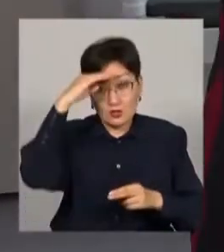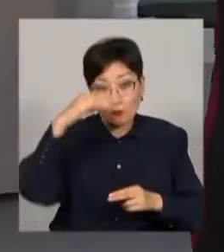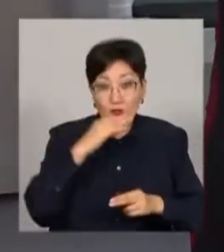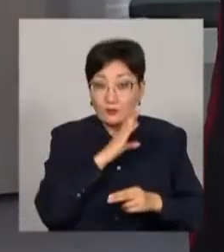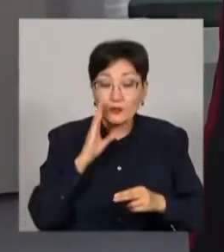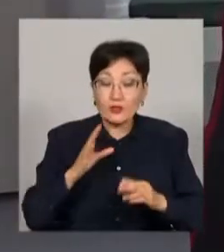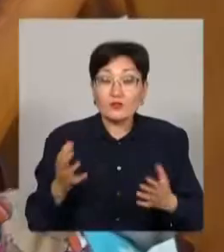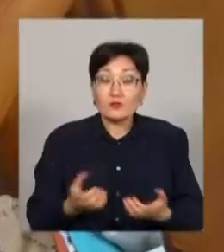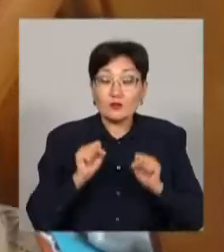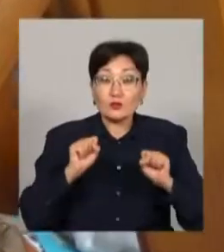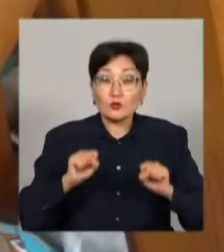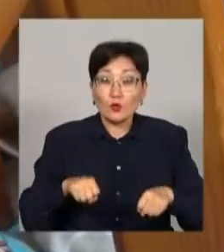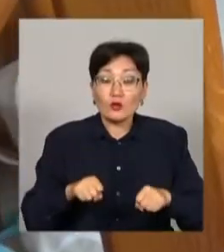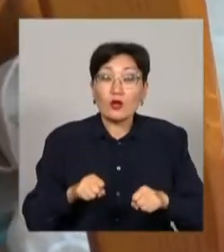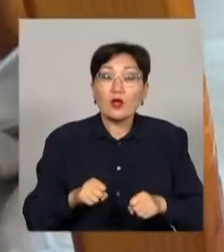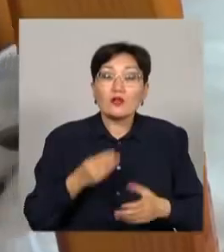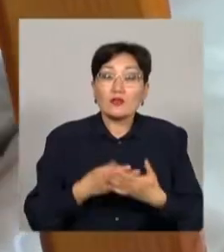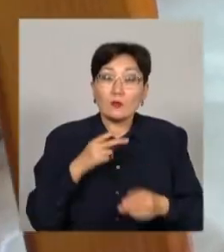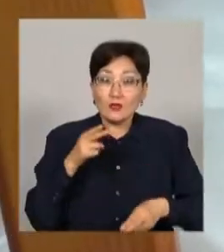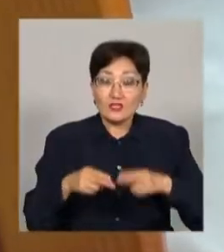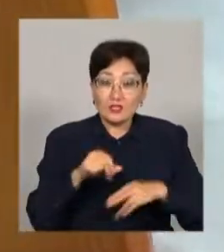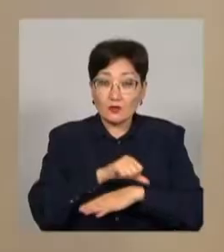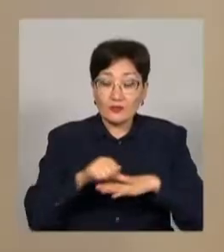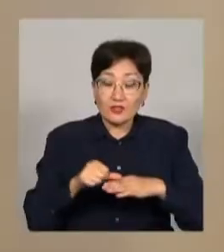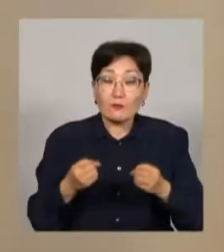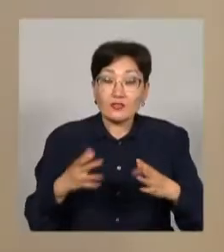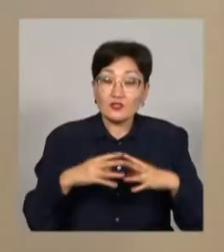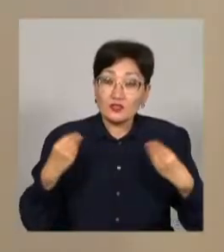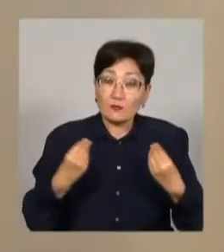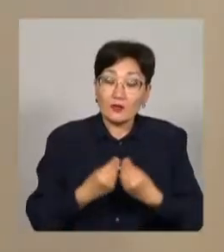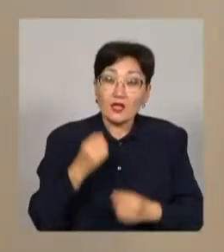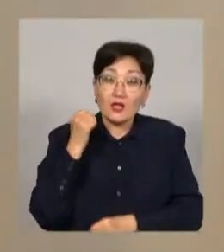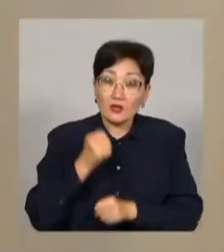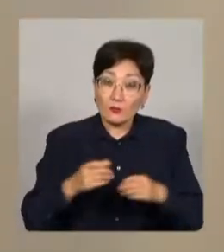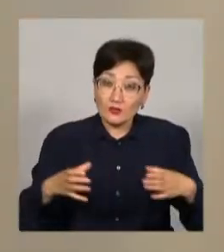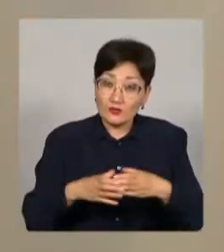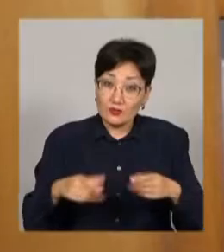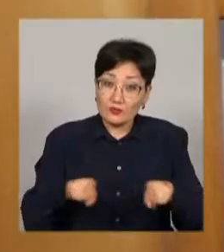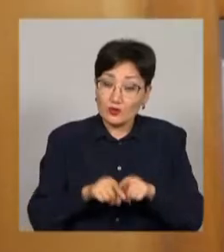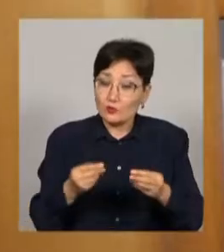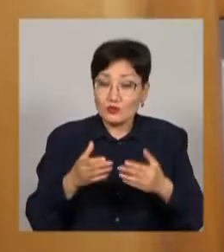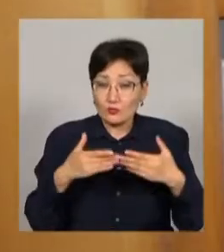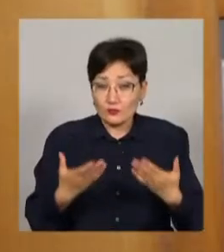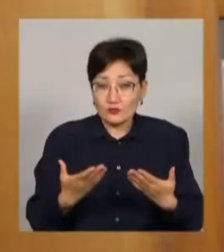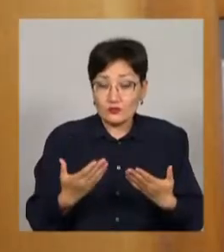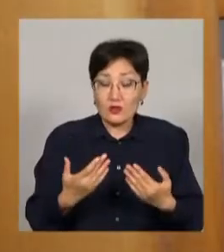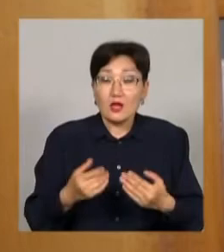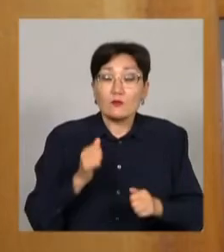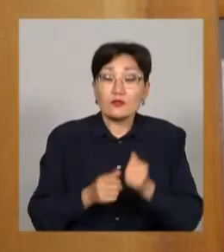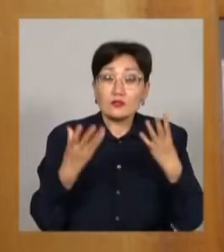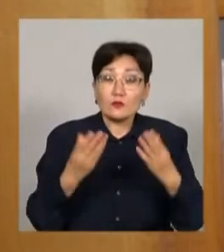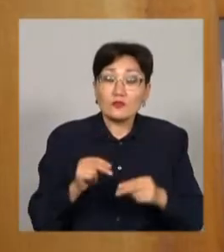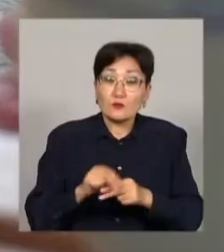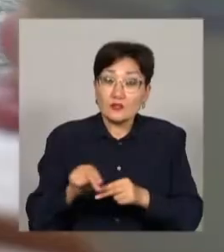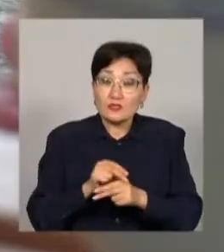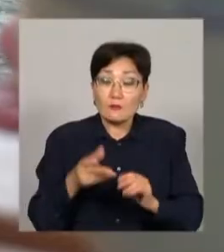Умара может только дорогостоящая операция за рубежом. У простой семьи из рабочего класса таких денег нет. Тем более на ежедневные курсы